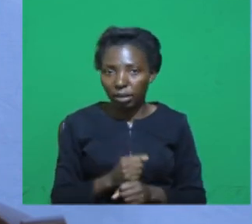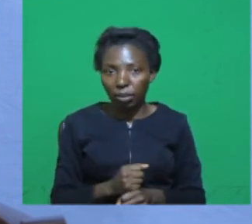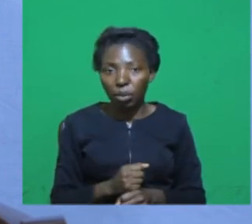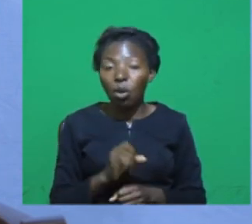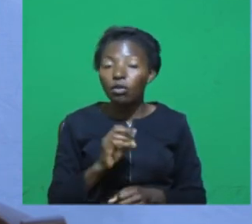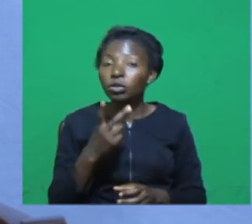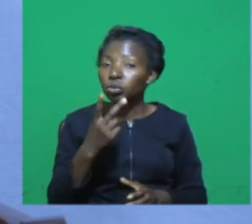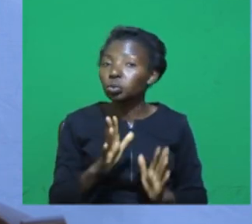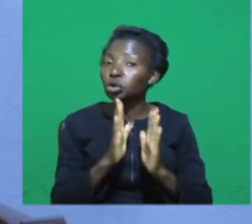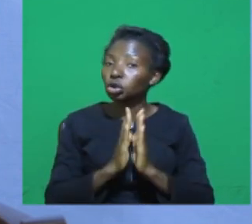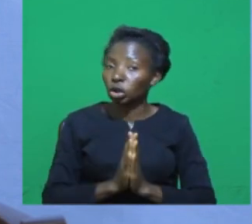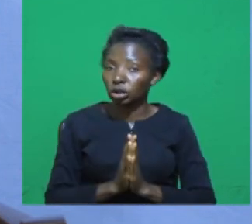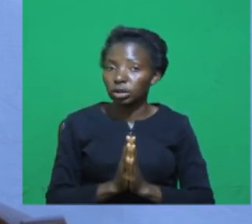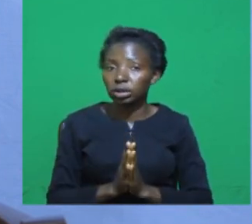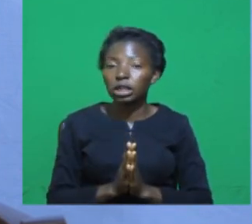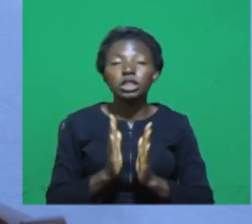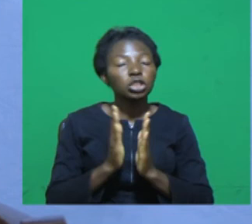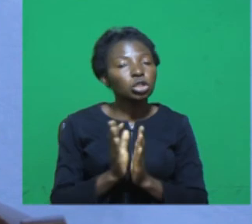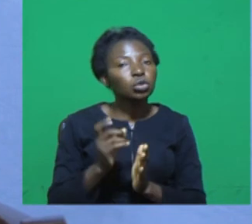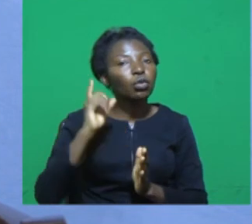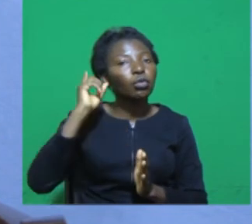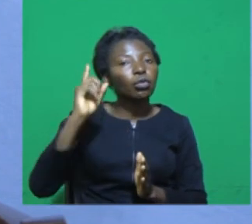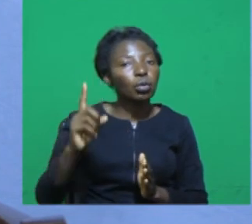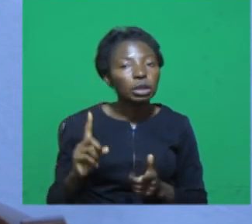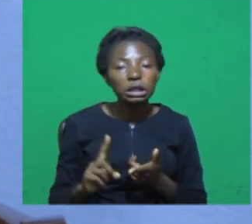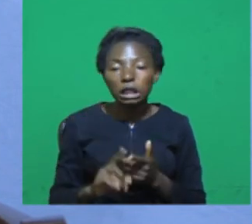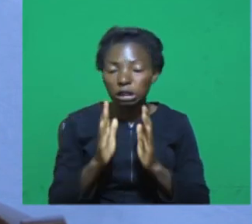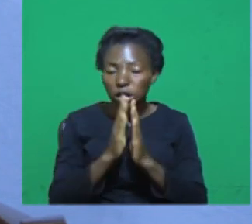wemachechi mairi. Thank you. Chechi yaMwari